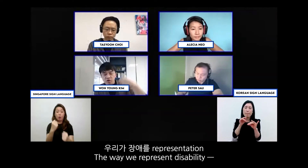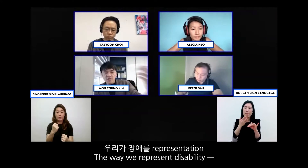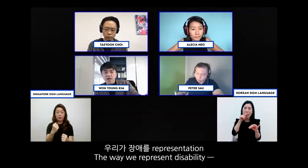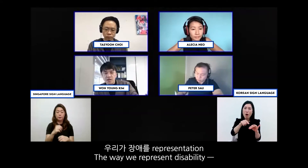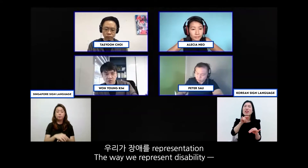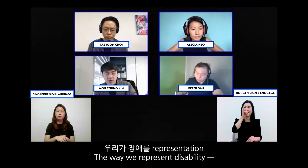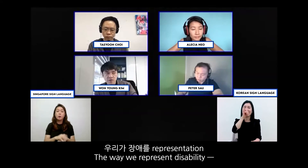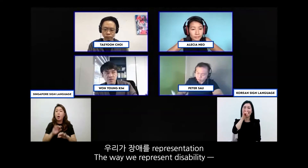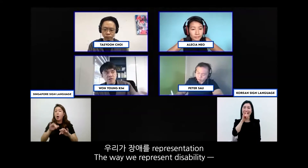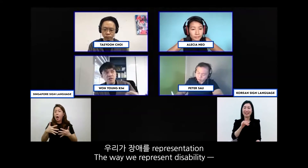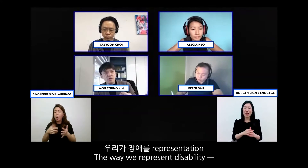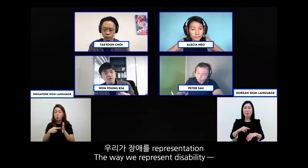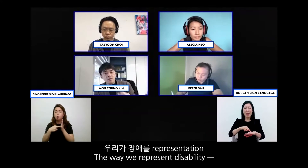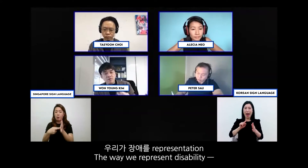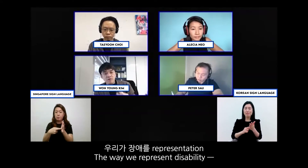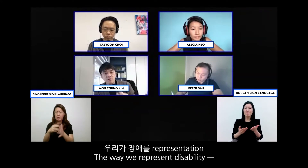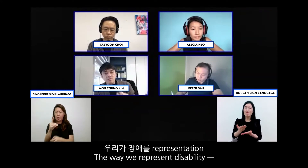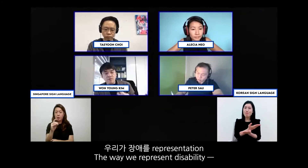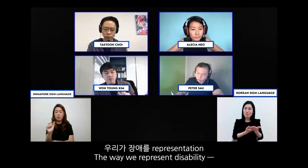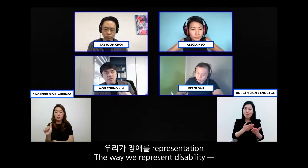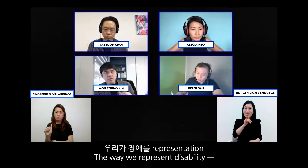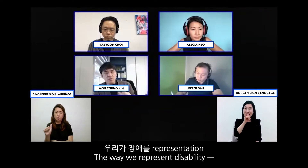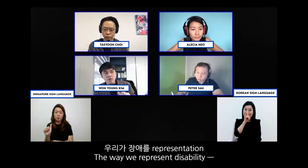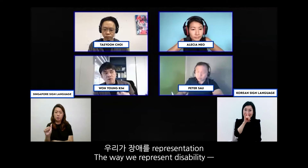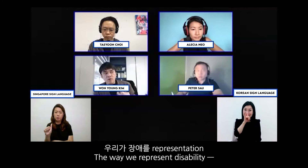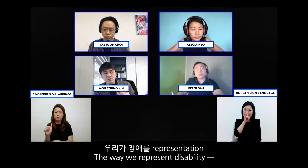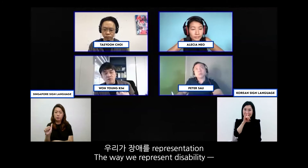장애를 리프레젠테이션이라든지